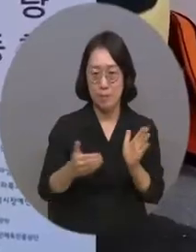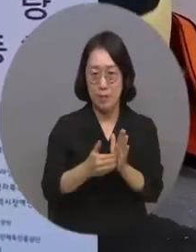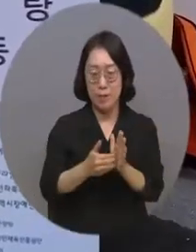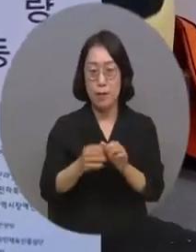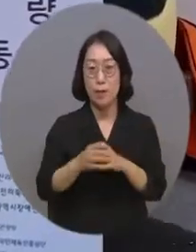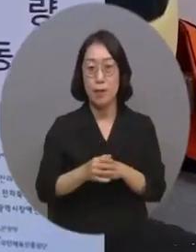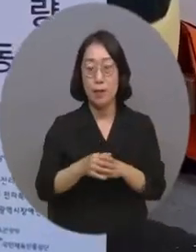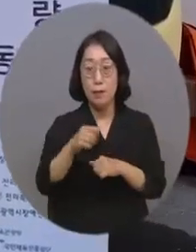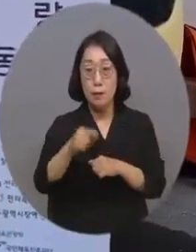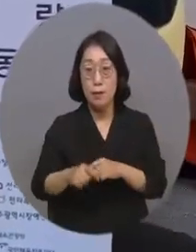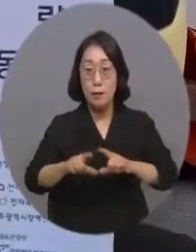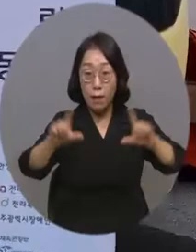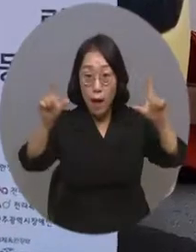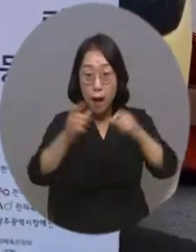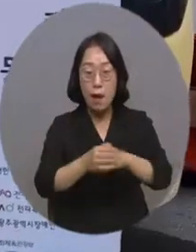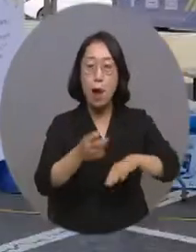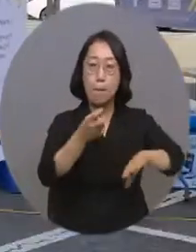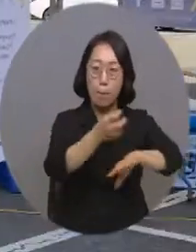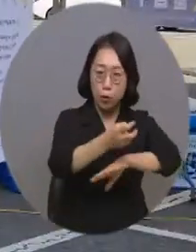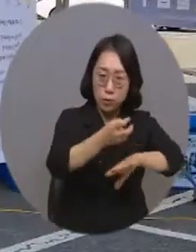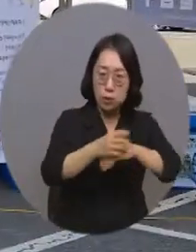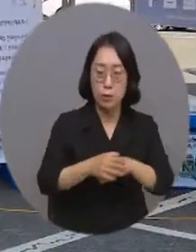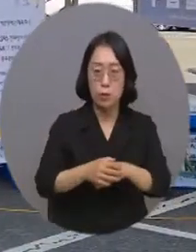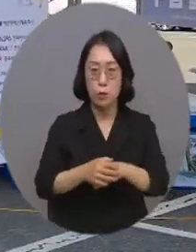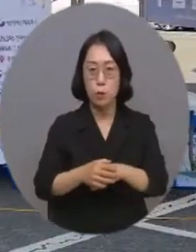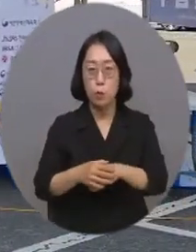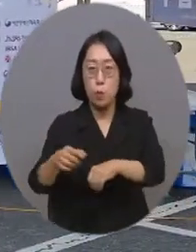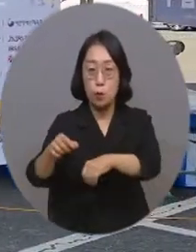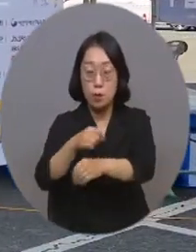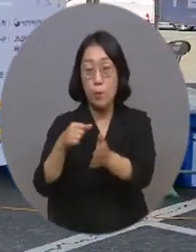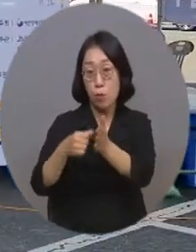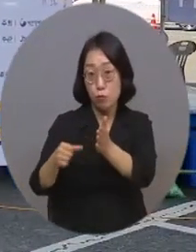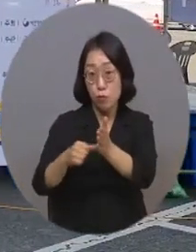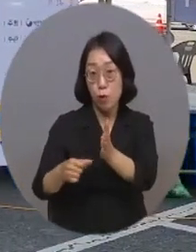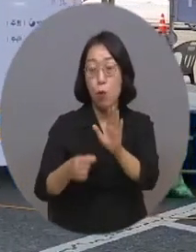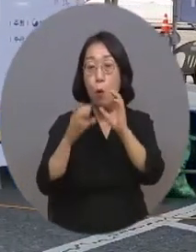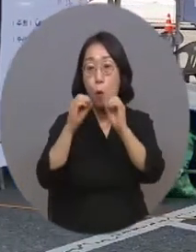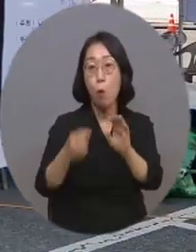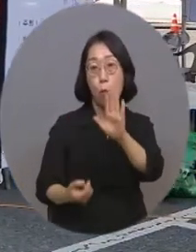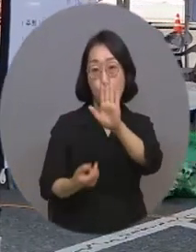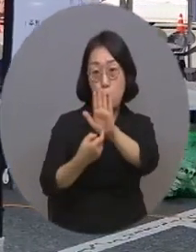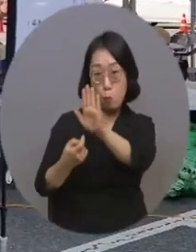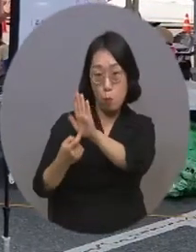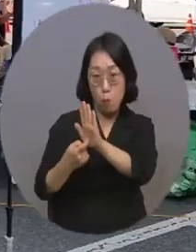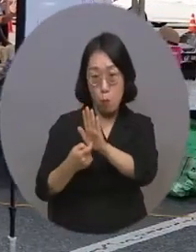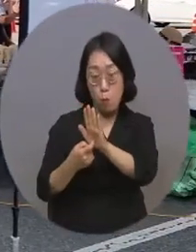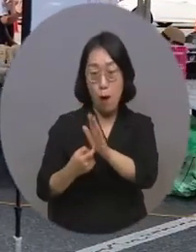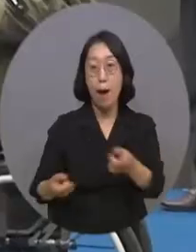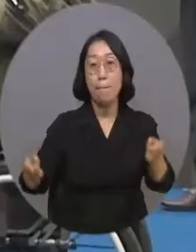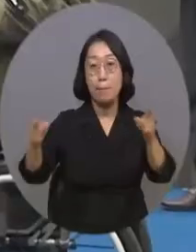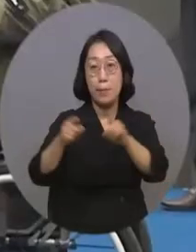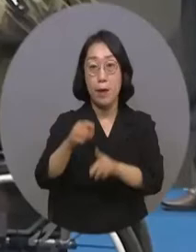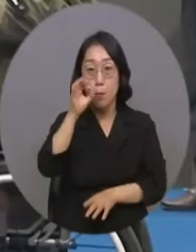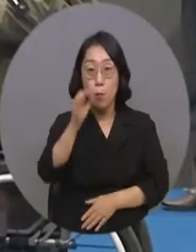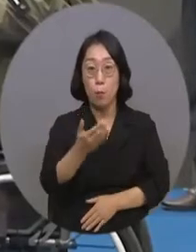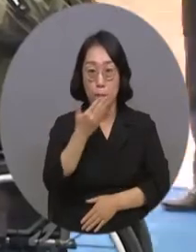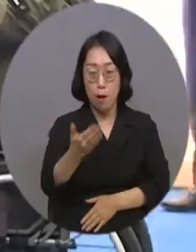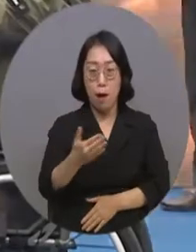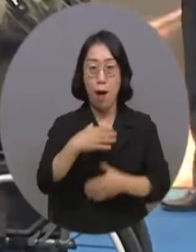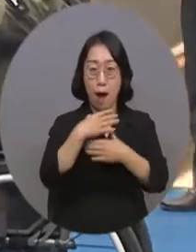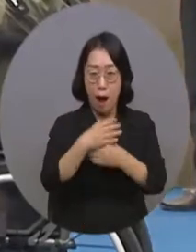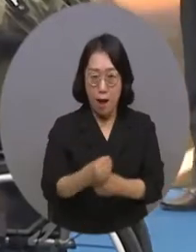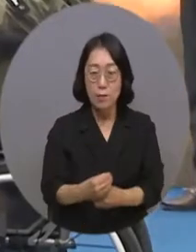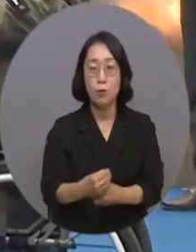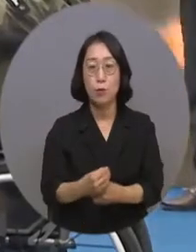행사 현장에는 스포츠버스와 시군 특산품 홍보부스 등 부대 행사도 운영했고, 안전한 대회